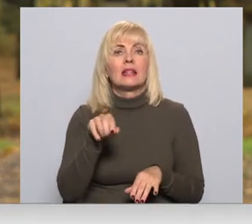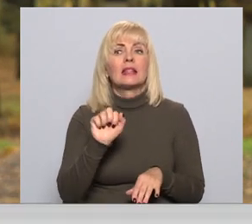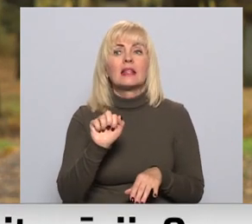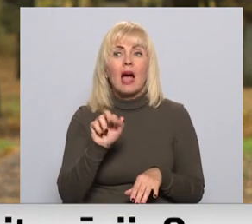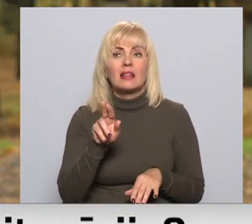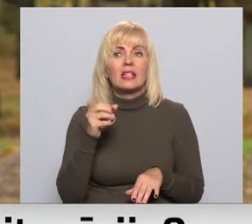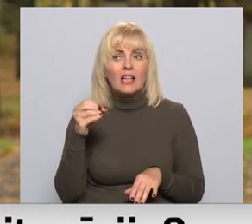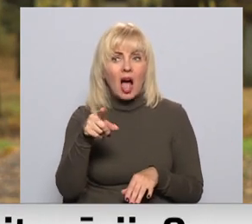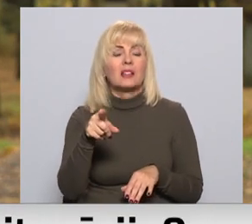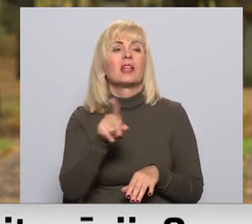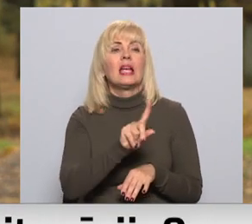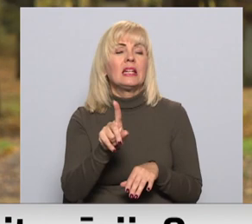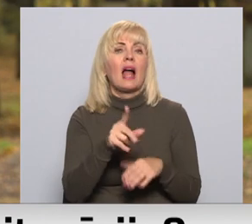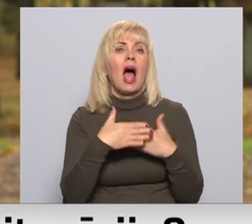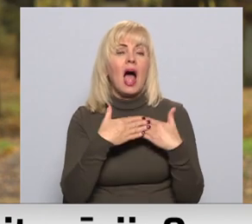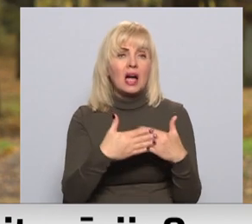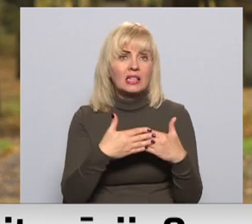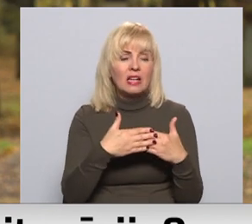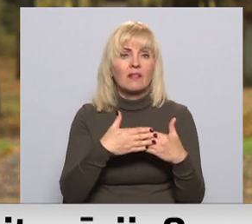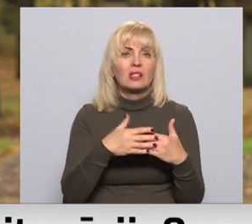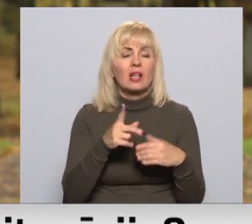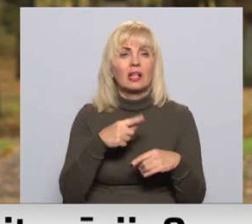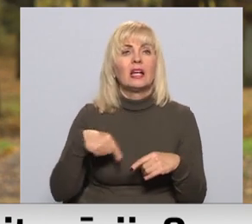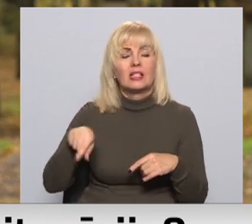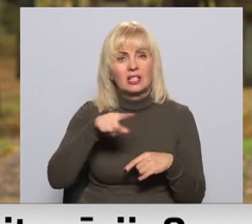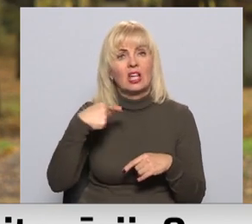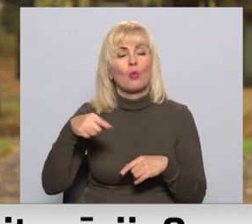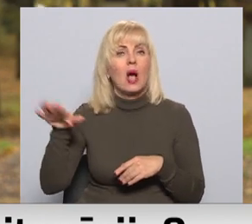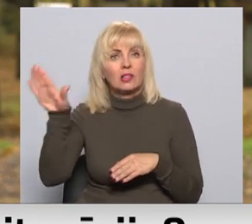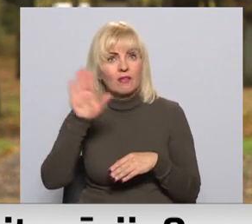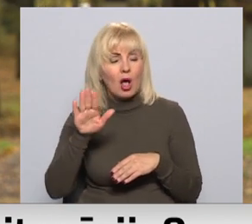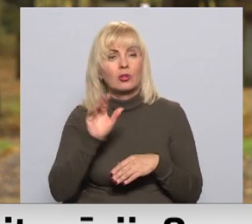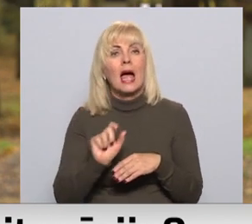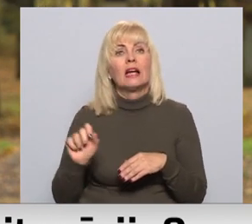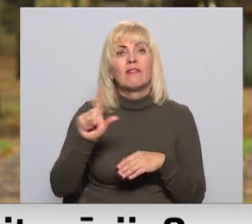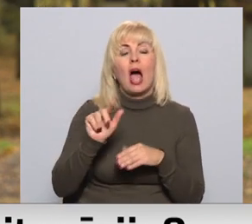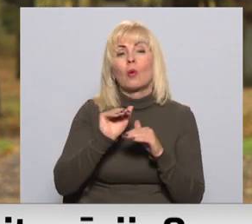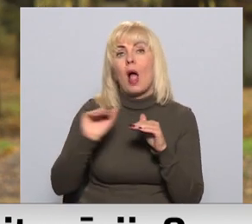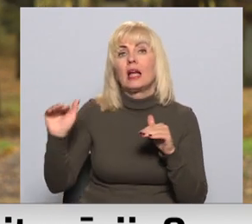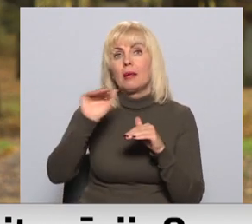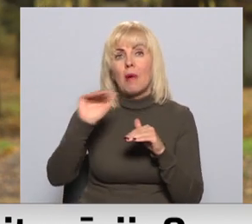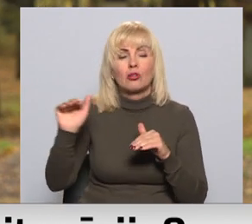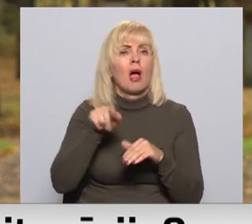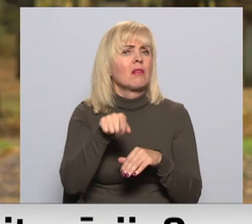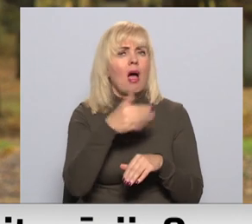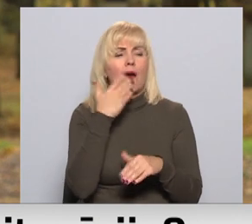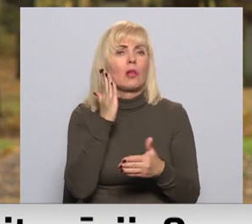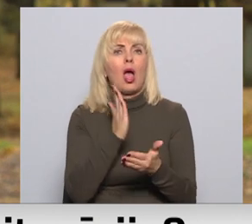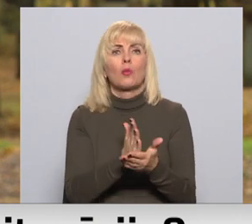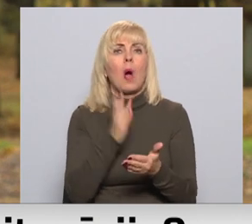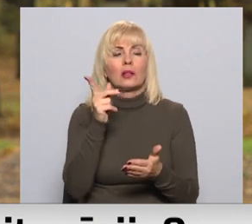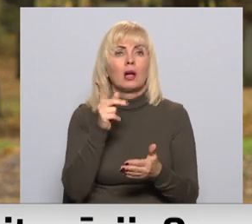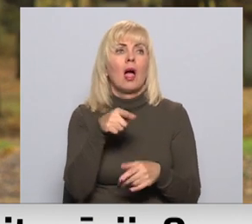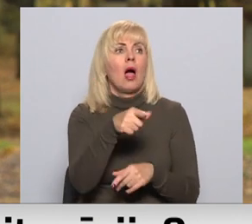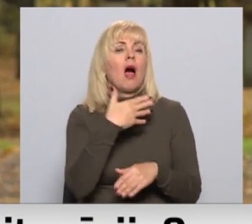īpaši aktīvās eitanāzijas formas, viņi ir vairākos līmeņos, un tas tā nenotiek. Vienkārši, ka mēs